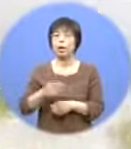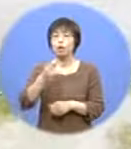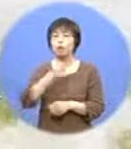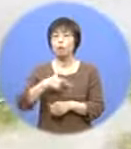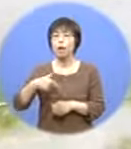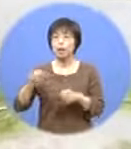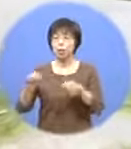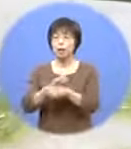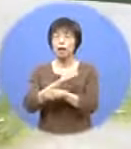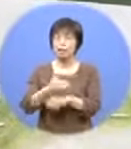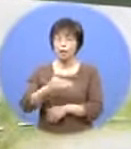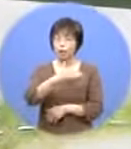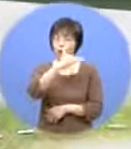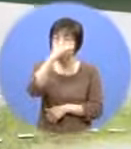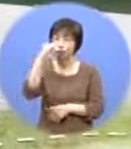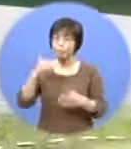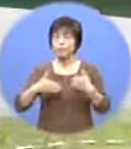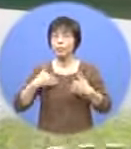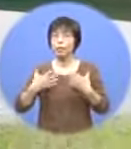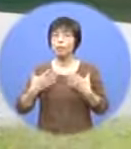も言われています。